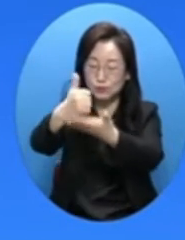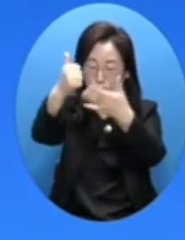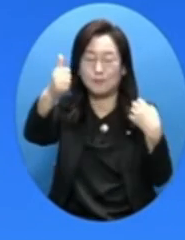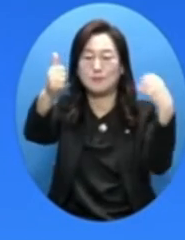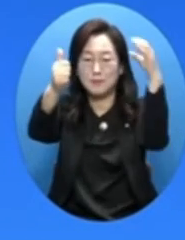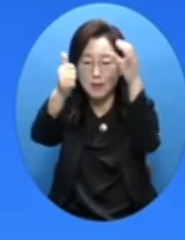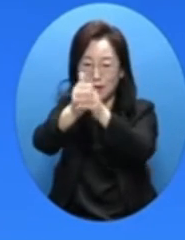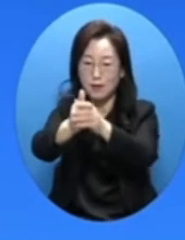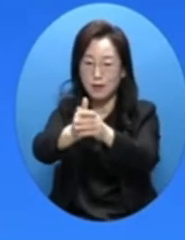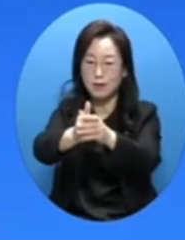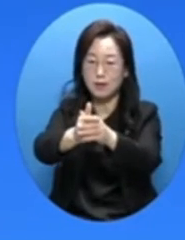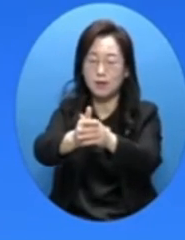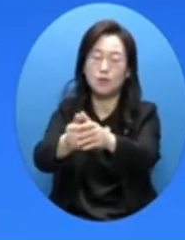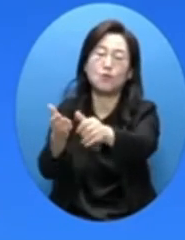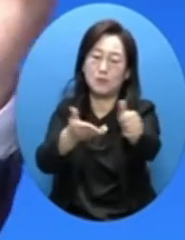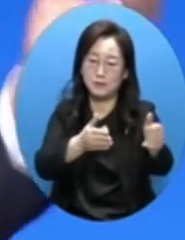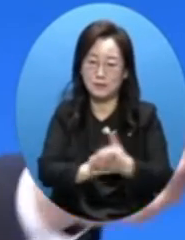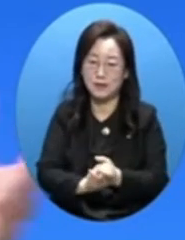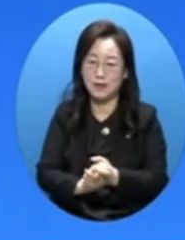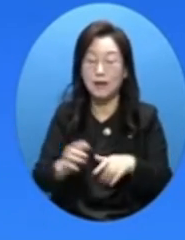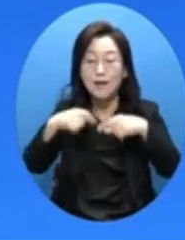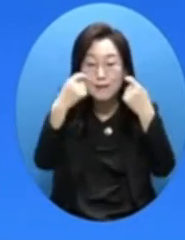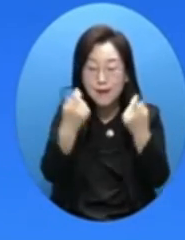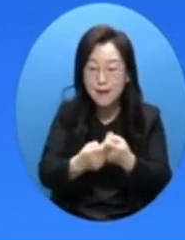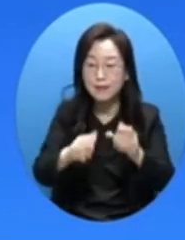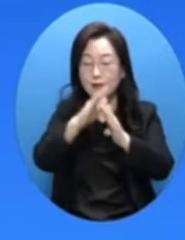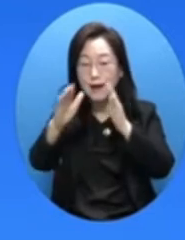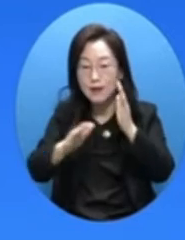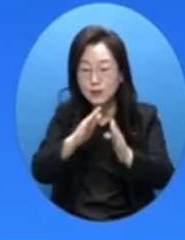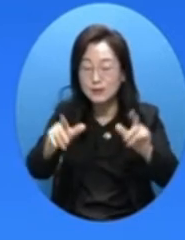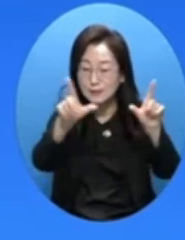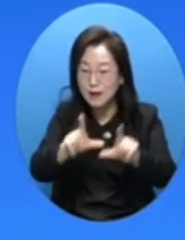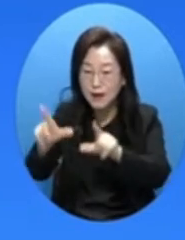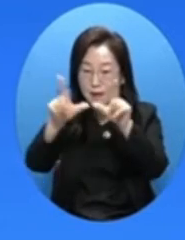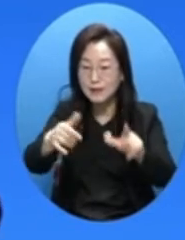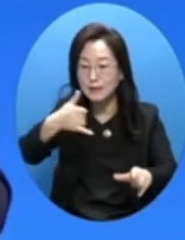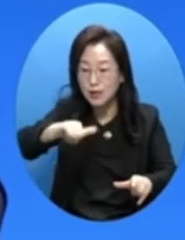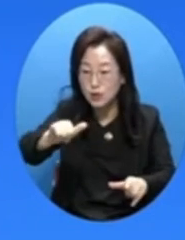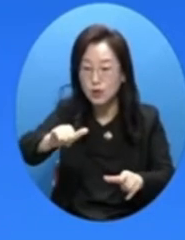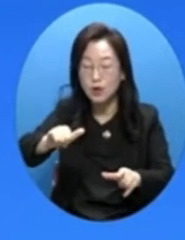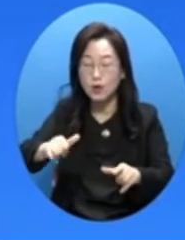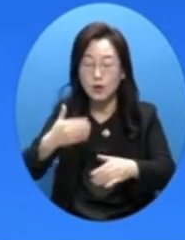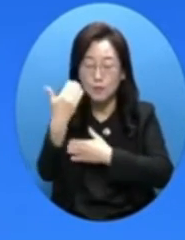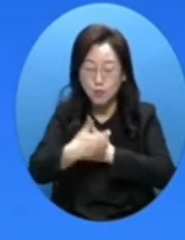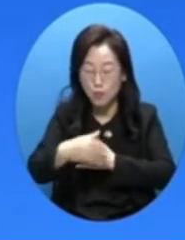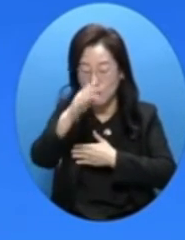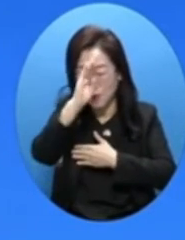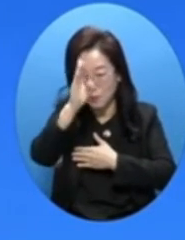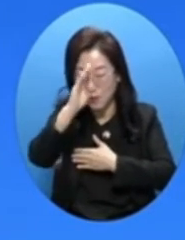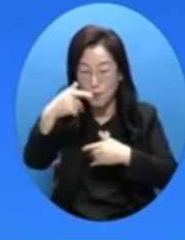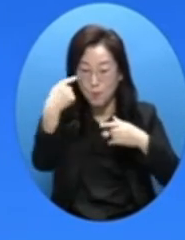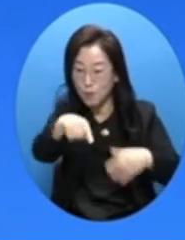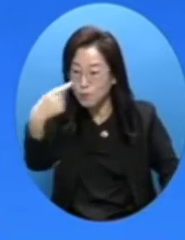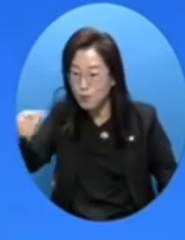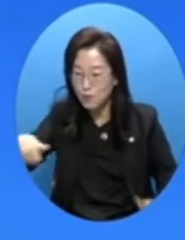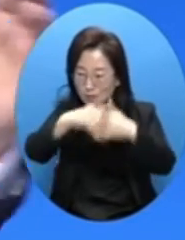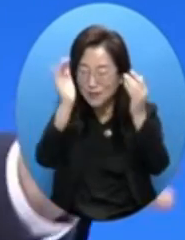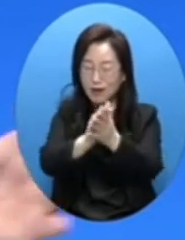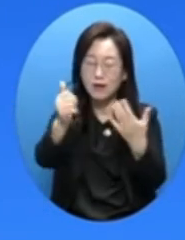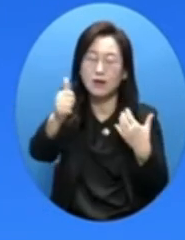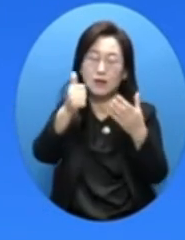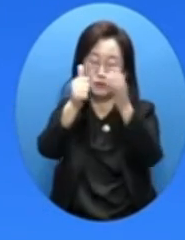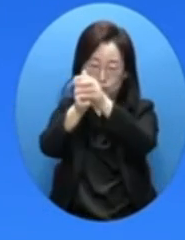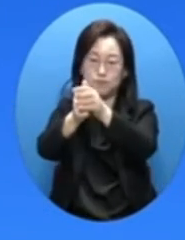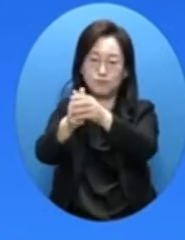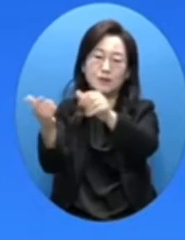나와 주 앞에 다 내려놓으시기 바랍니다. 개인의 짐, 가정의 짐, 생활의 짐, 자녀의 짐, 육신의 짐, 질병의 짐 다 내려놓으시기 바랍니다. 사업의